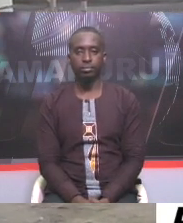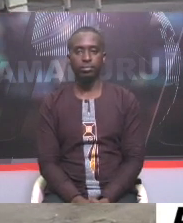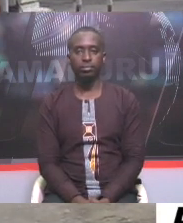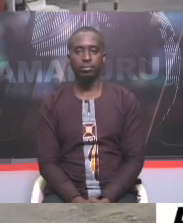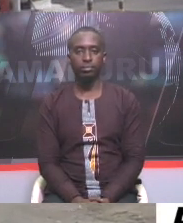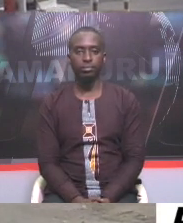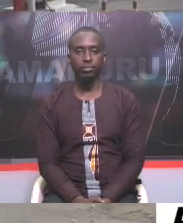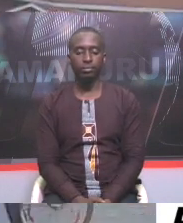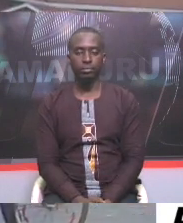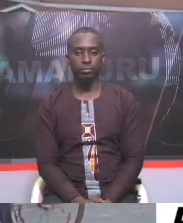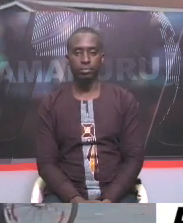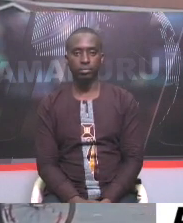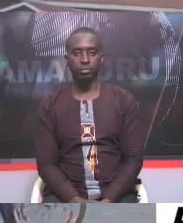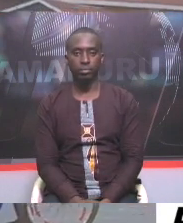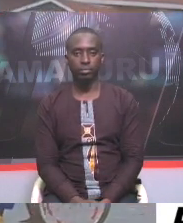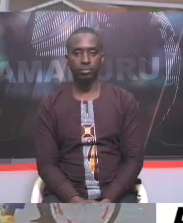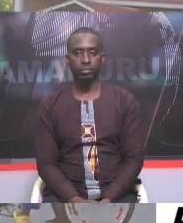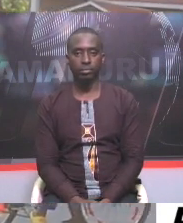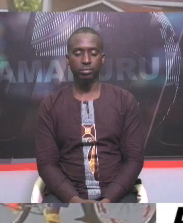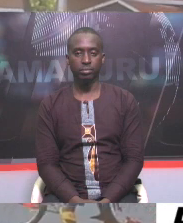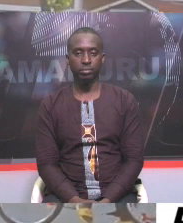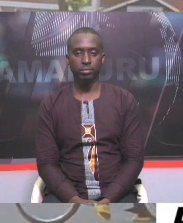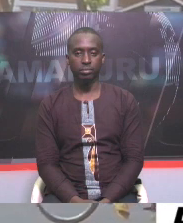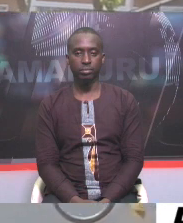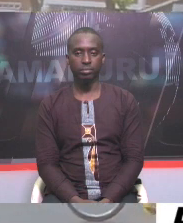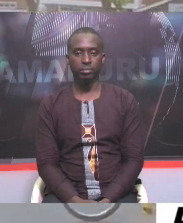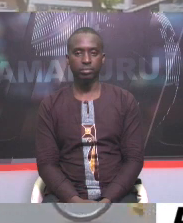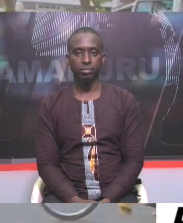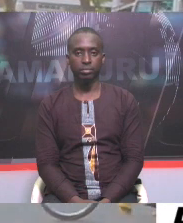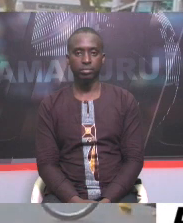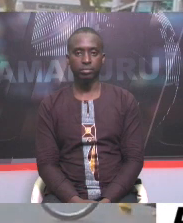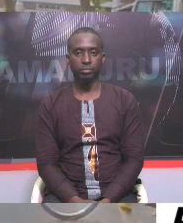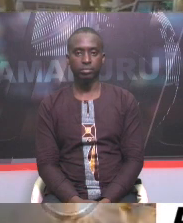Dantoni Gasigwa TV Teni mu karere ka Rubavu